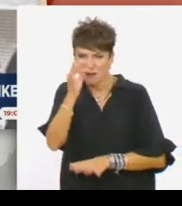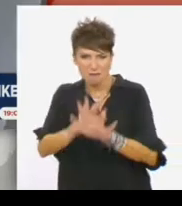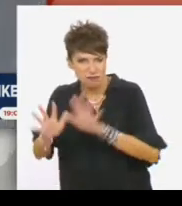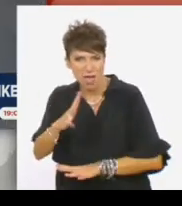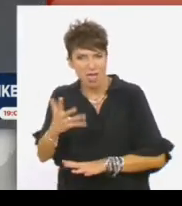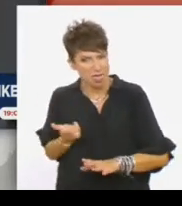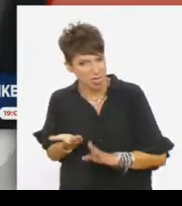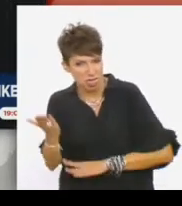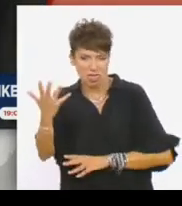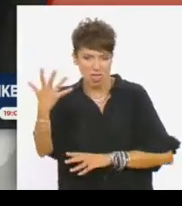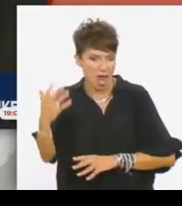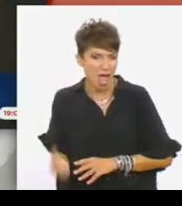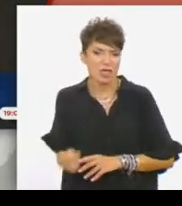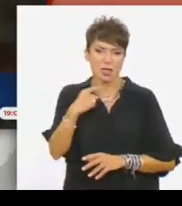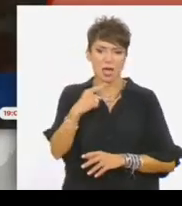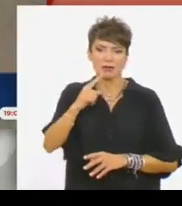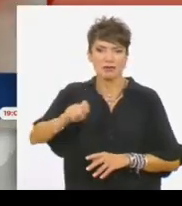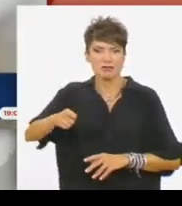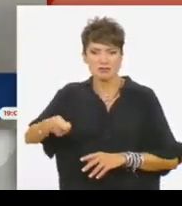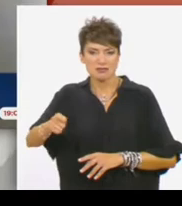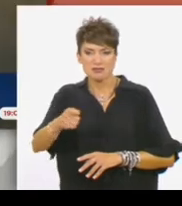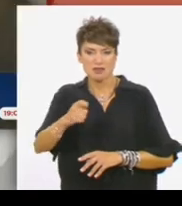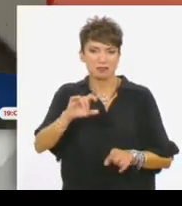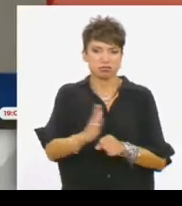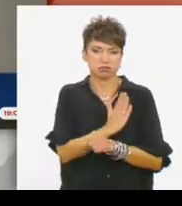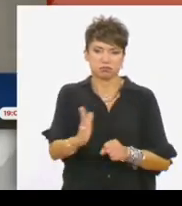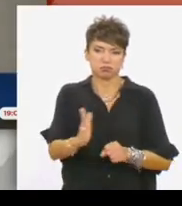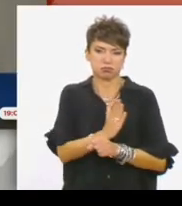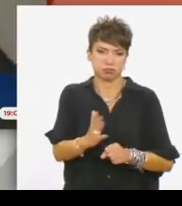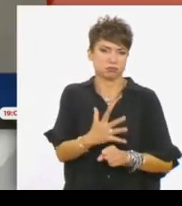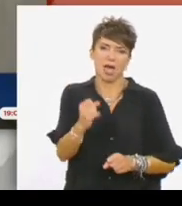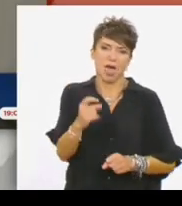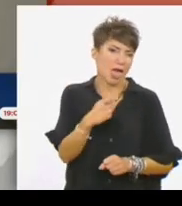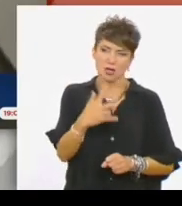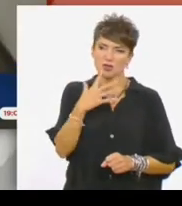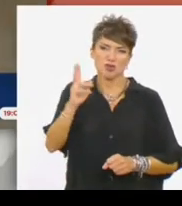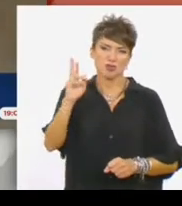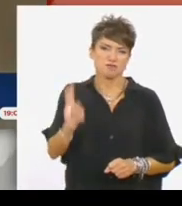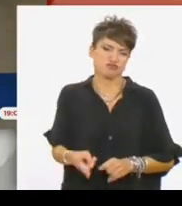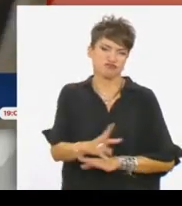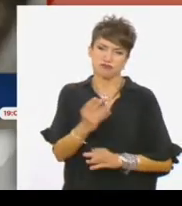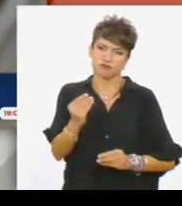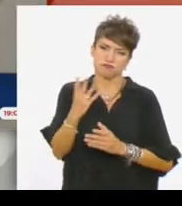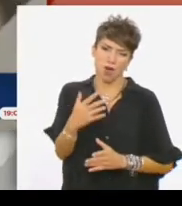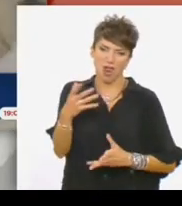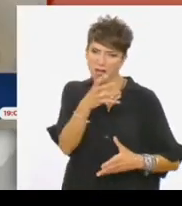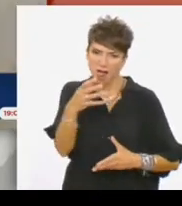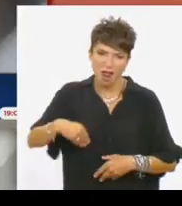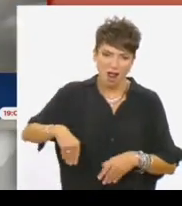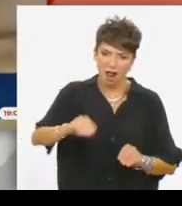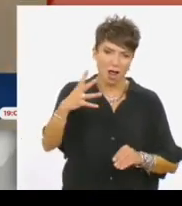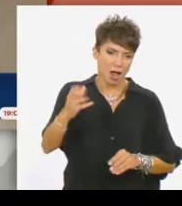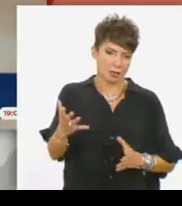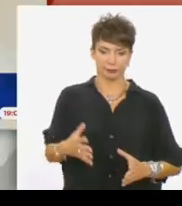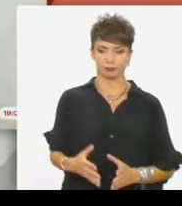ποινικά. Σε πολλά από αυτά οι κλειδαριές ήταν ήδη σπασμένες από τους εγκληματίες και βρέθηκαν σε αρκετά